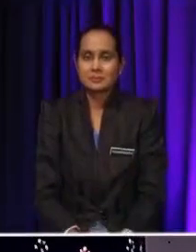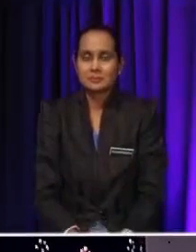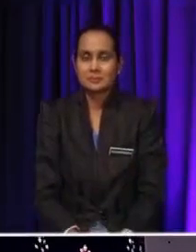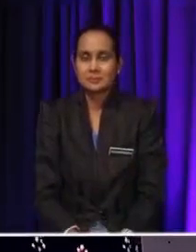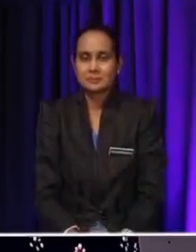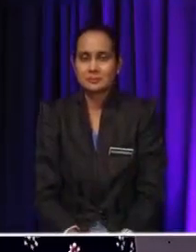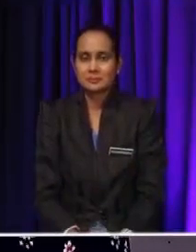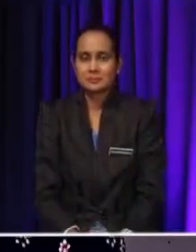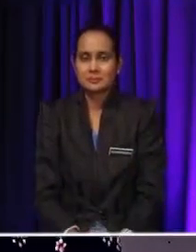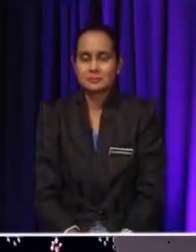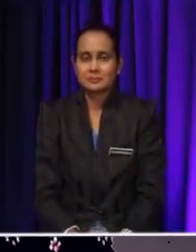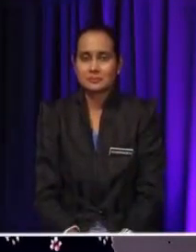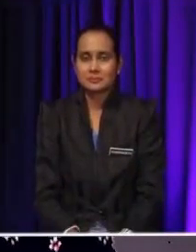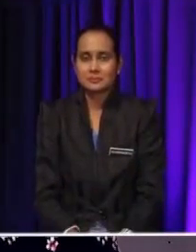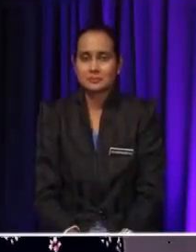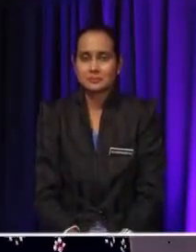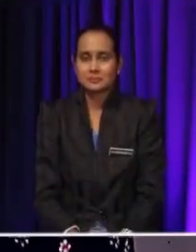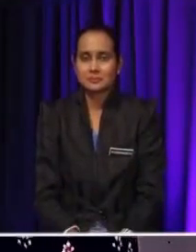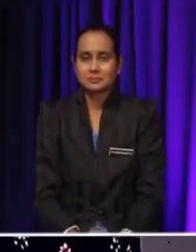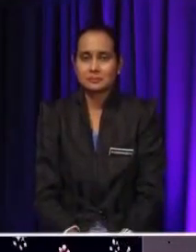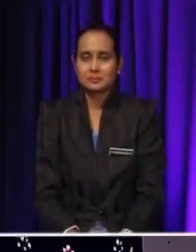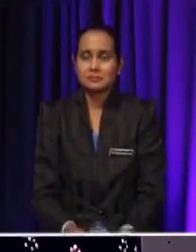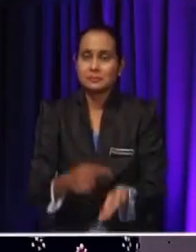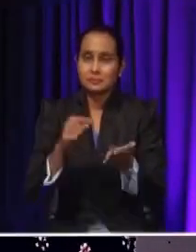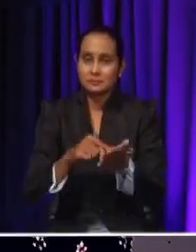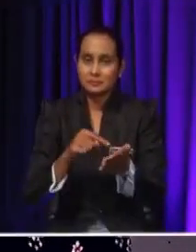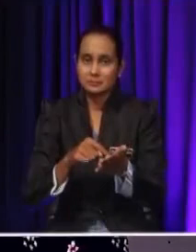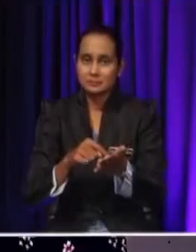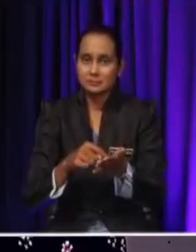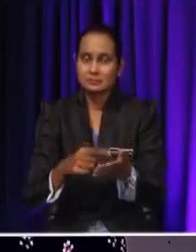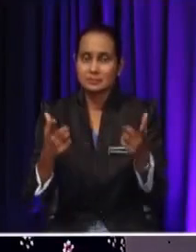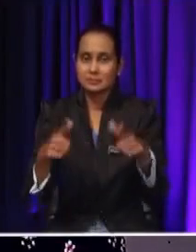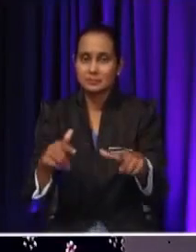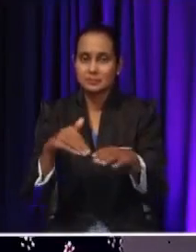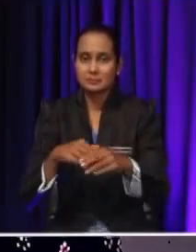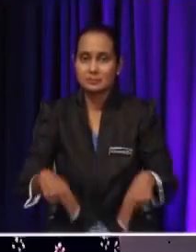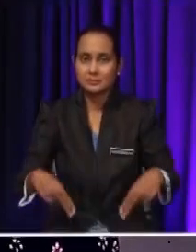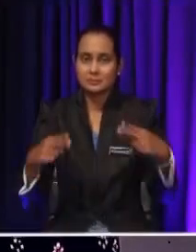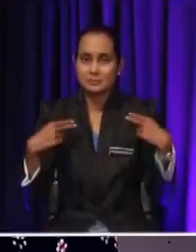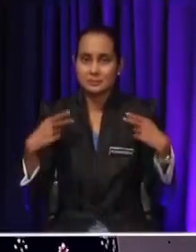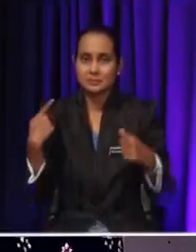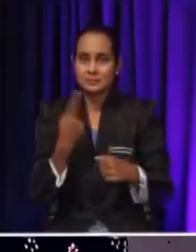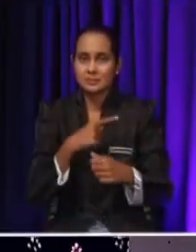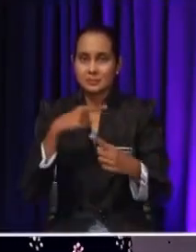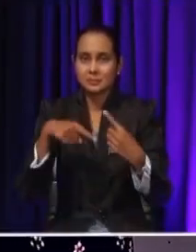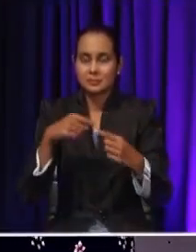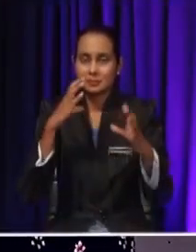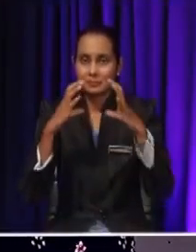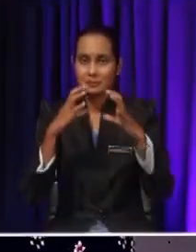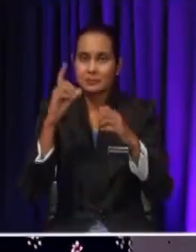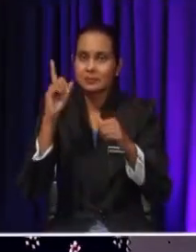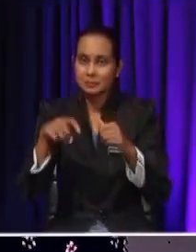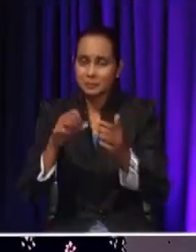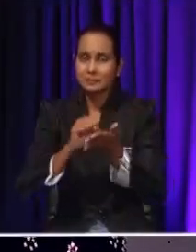masing-masing coba untuk memberikan pendapat masing-masing jadi inilah yang sepatutnya berlaku dalam kehidupan seharian apabila kamu bercakap istilah